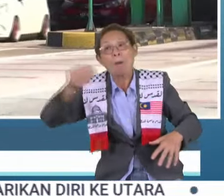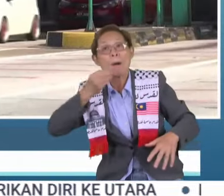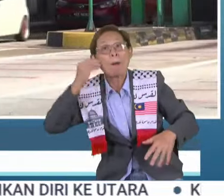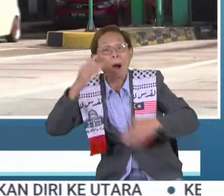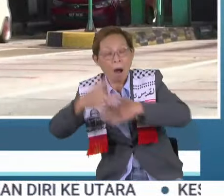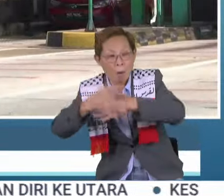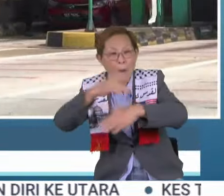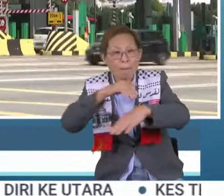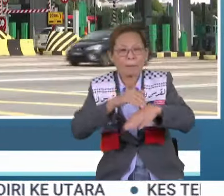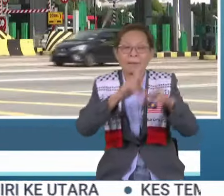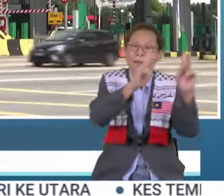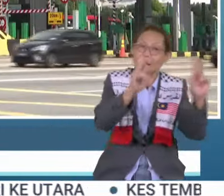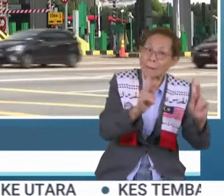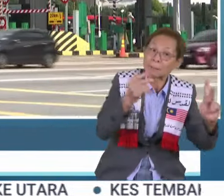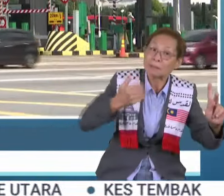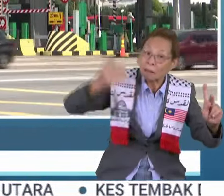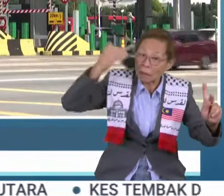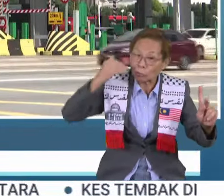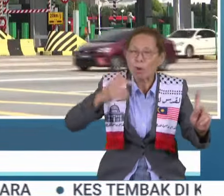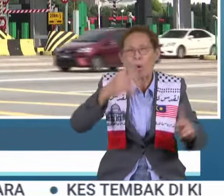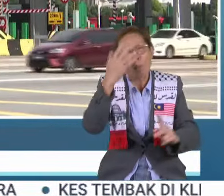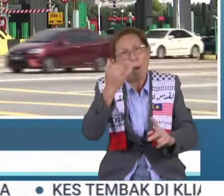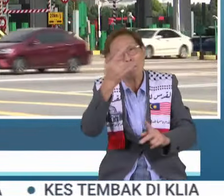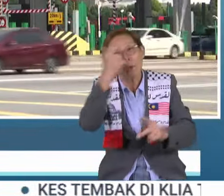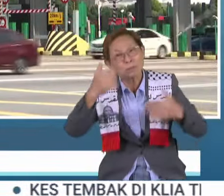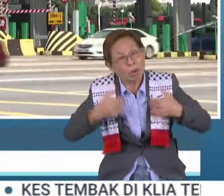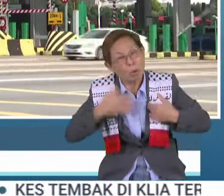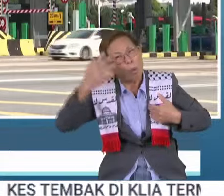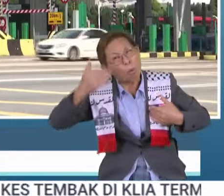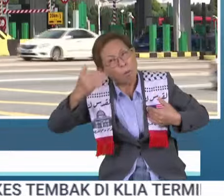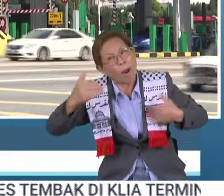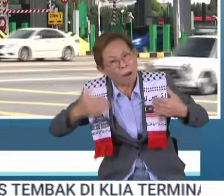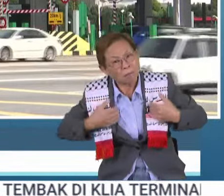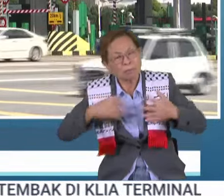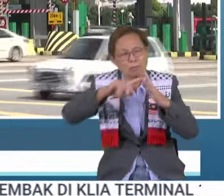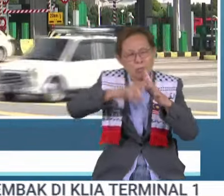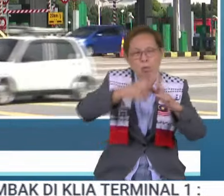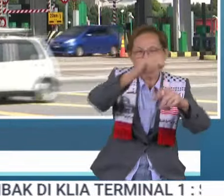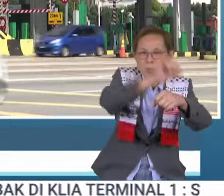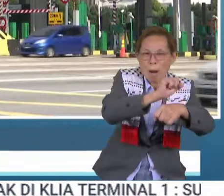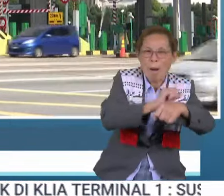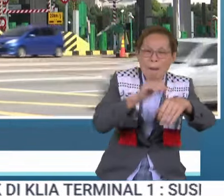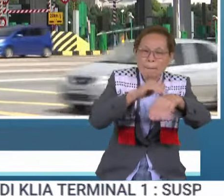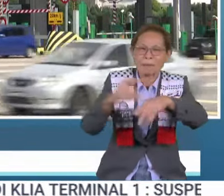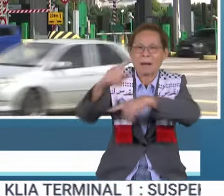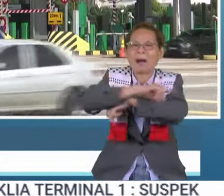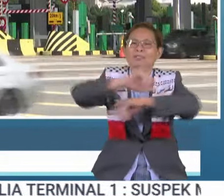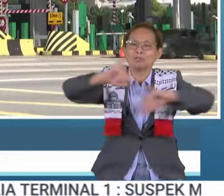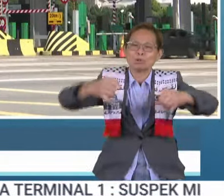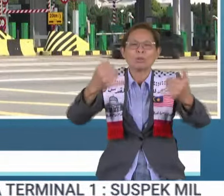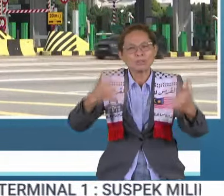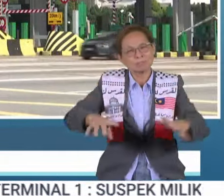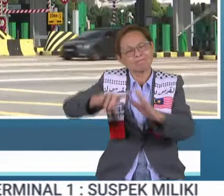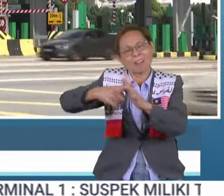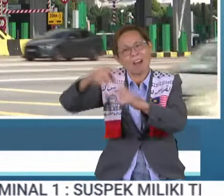awal terutama pada Khamis lalu, memandangkan ada juga yang telah pun mula bekerja pada hari